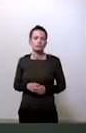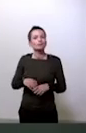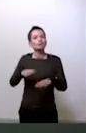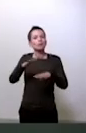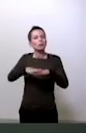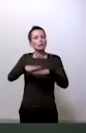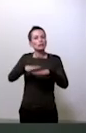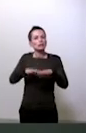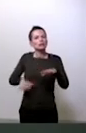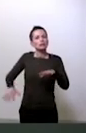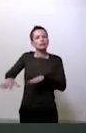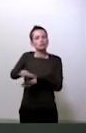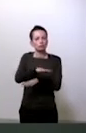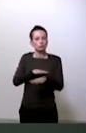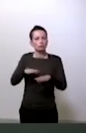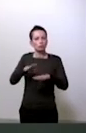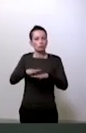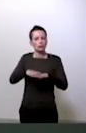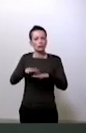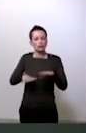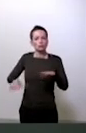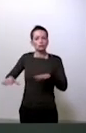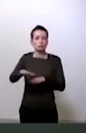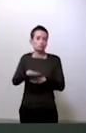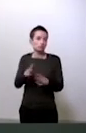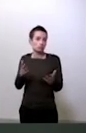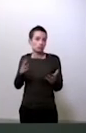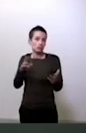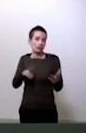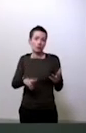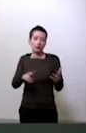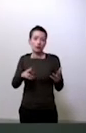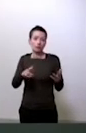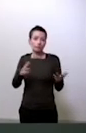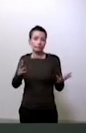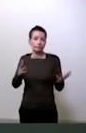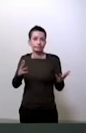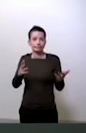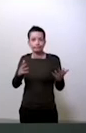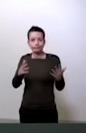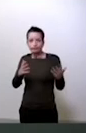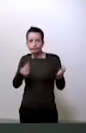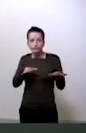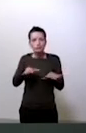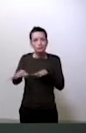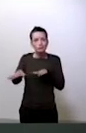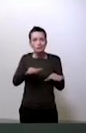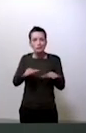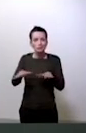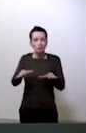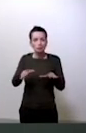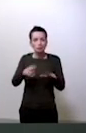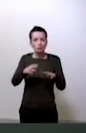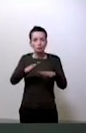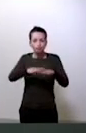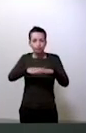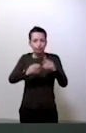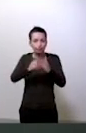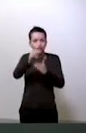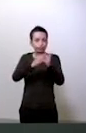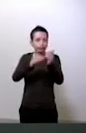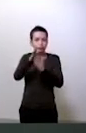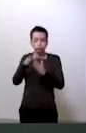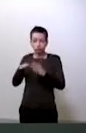l'urbanisme qui s'est adapté à une mécanique d'urbanisation extrêmement importante